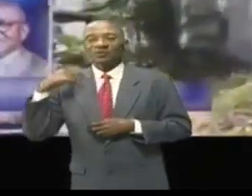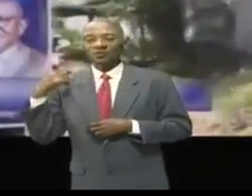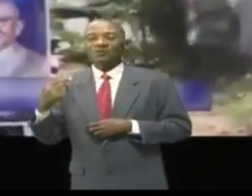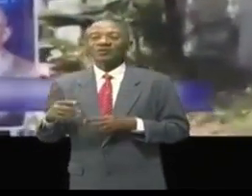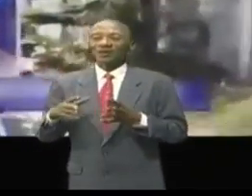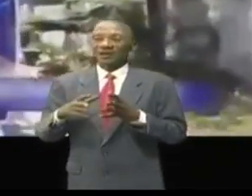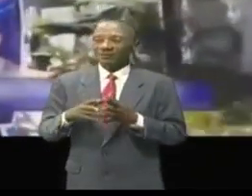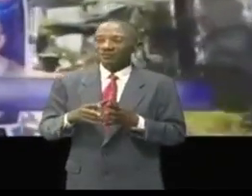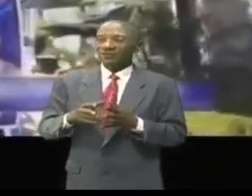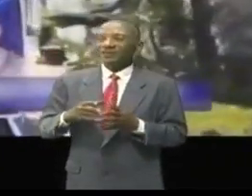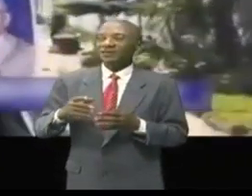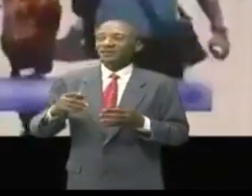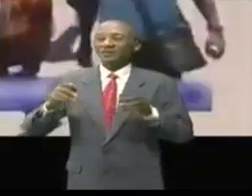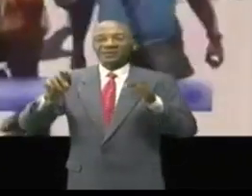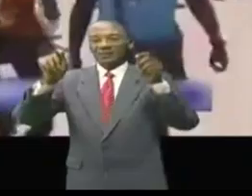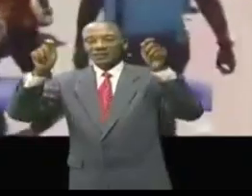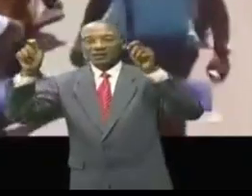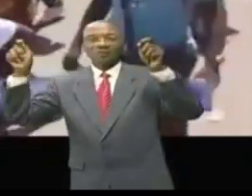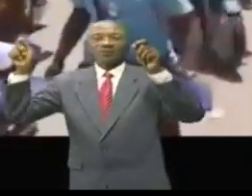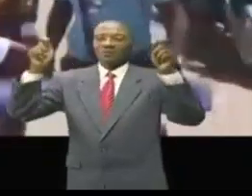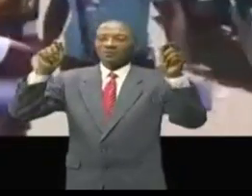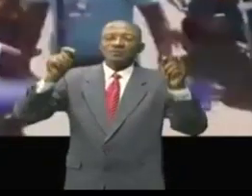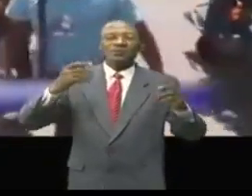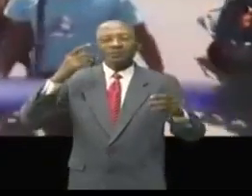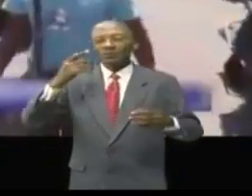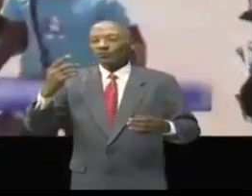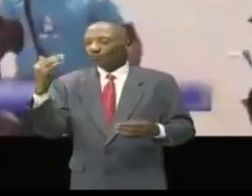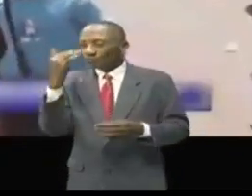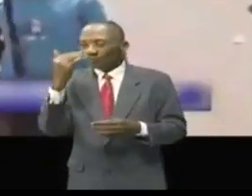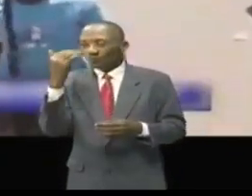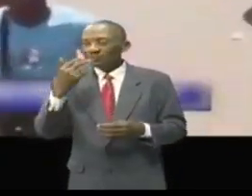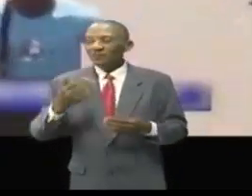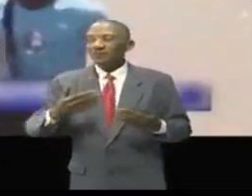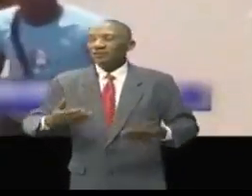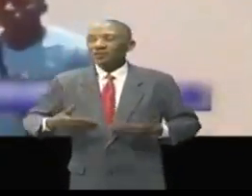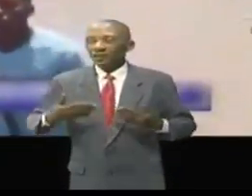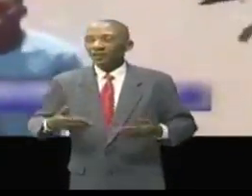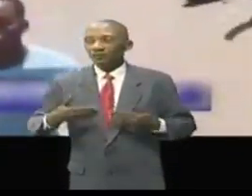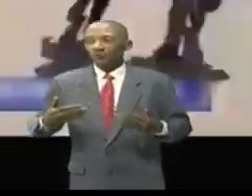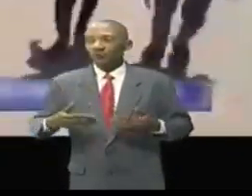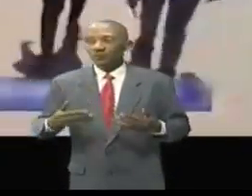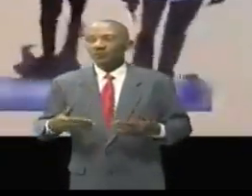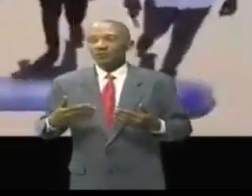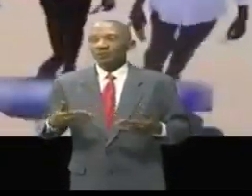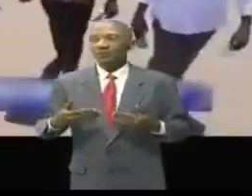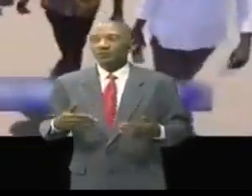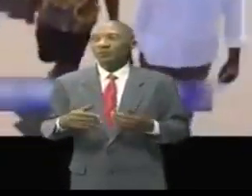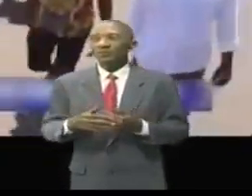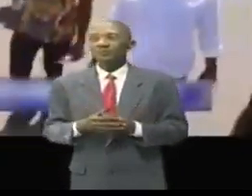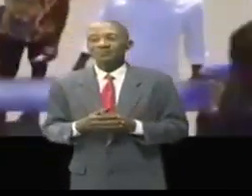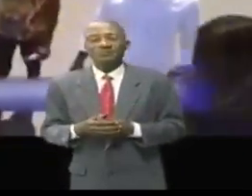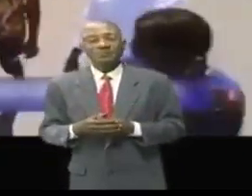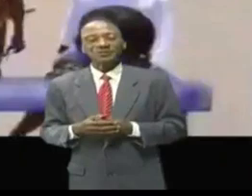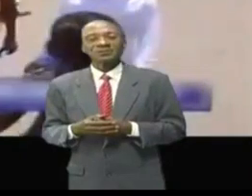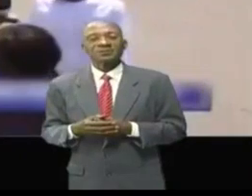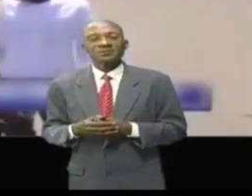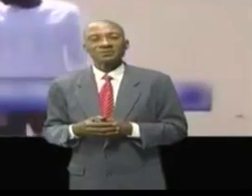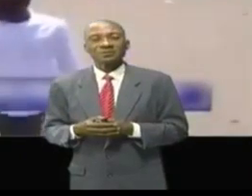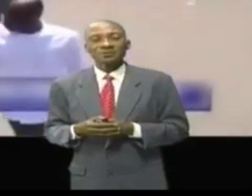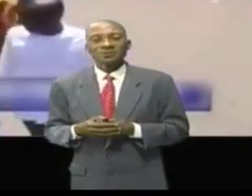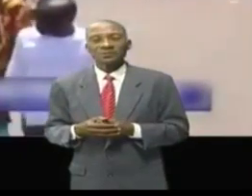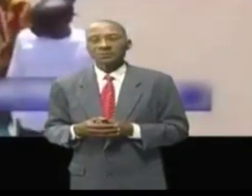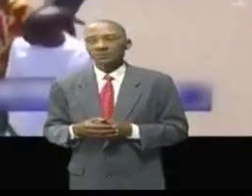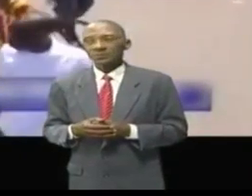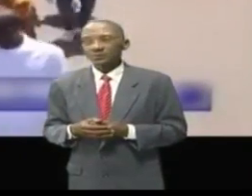effigies, prennent la direction de l'UPN, magasin DGC, pour annoncer cet événement au public. Le thème